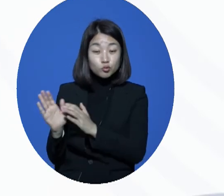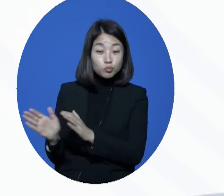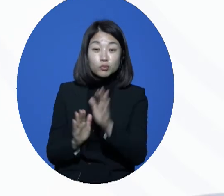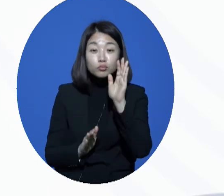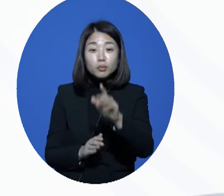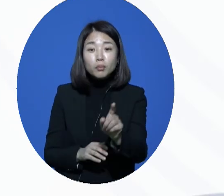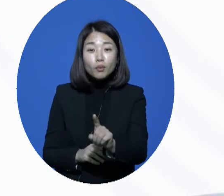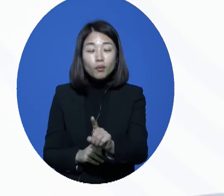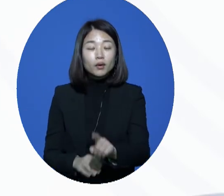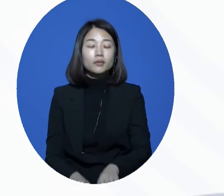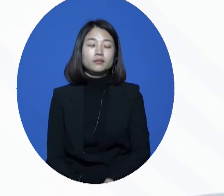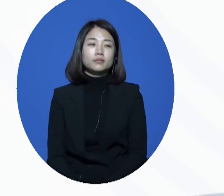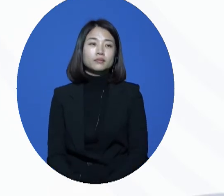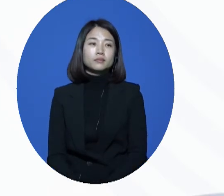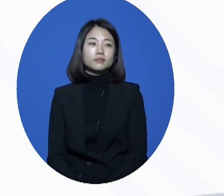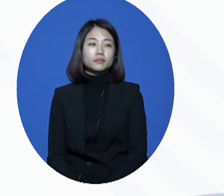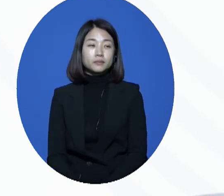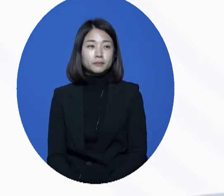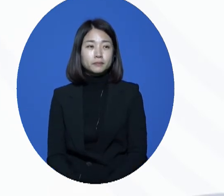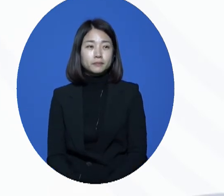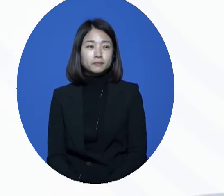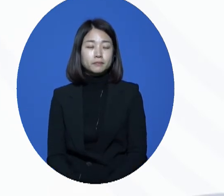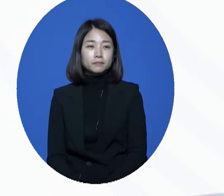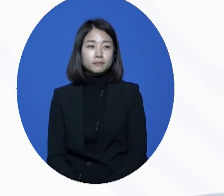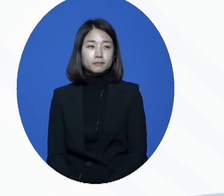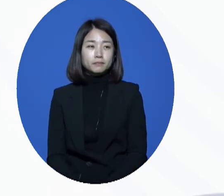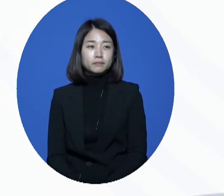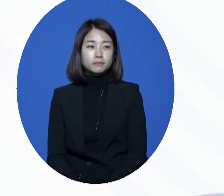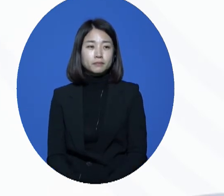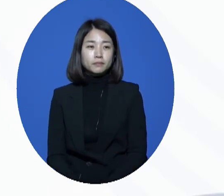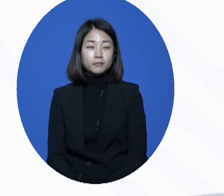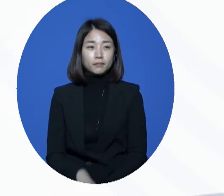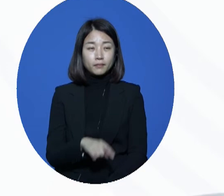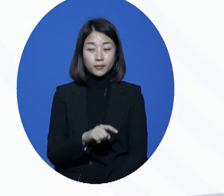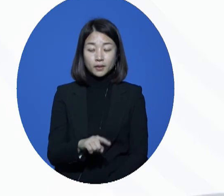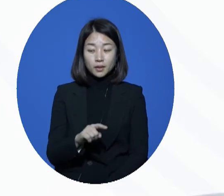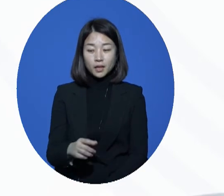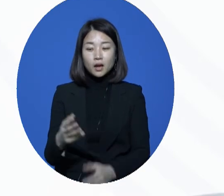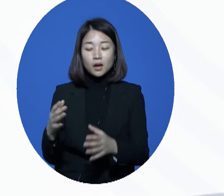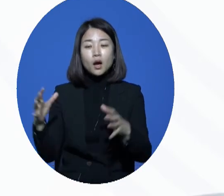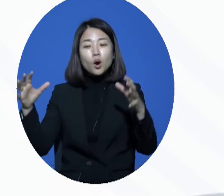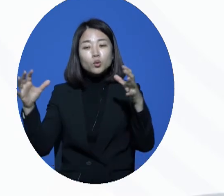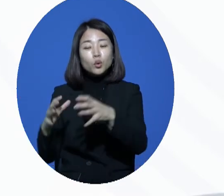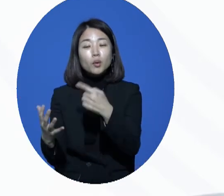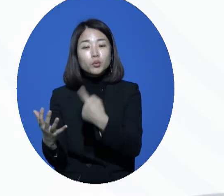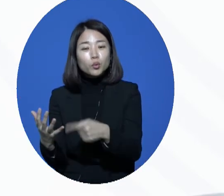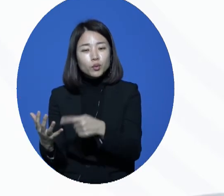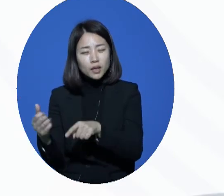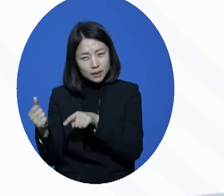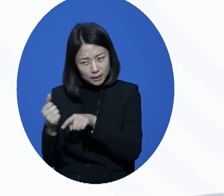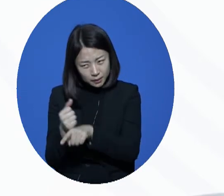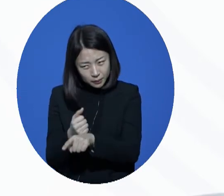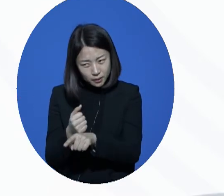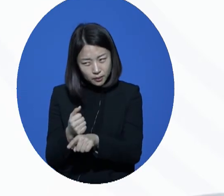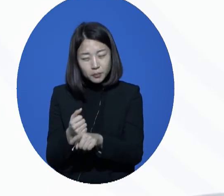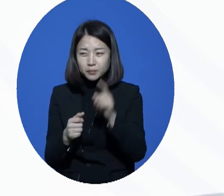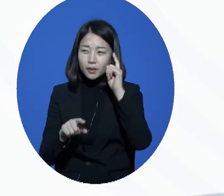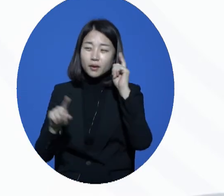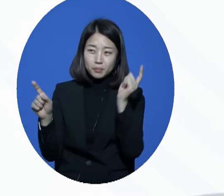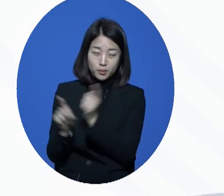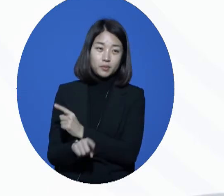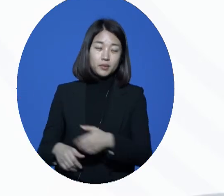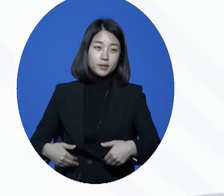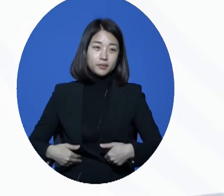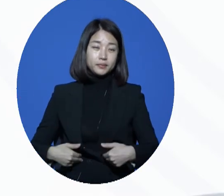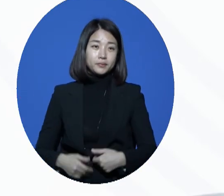위해서는 이 질문에 대답하는 해답을 찾아가는 과정이 아닐까 이제 이런 생각을 해보고요.